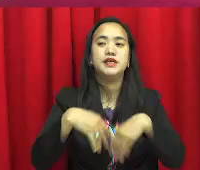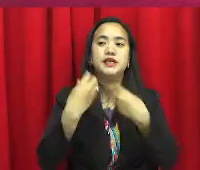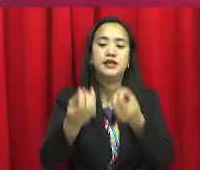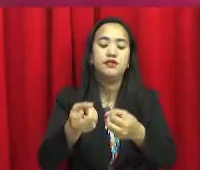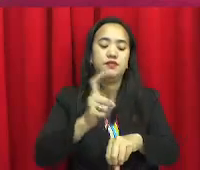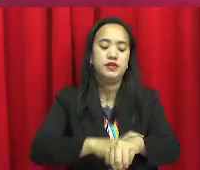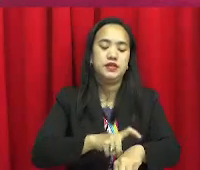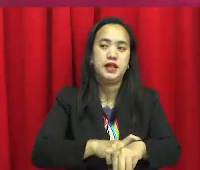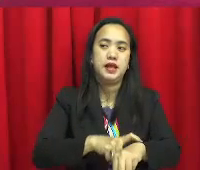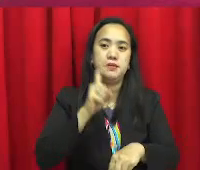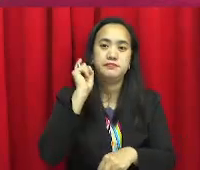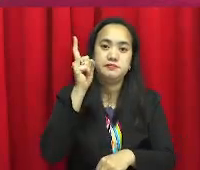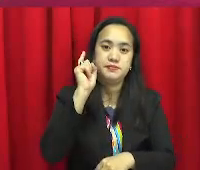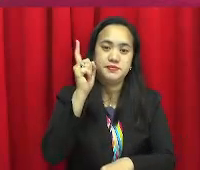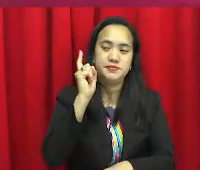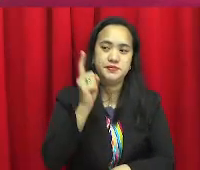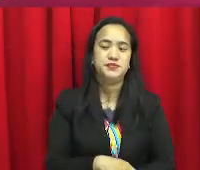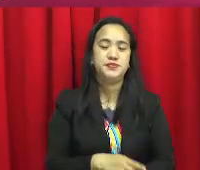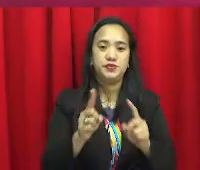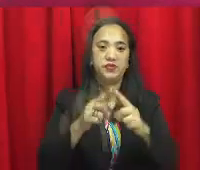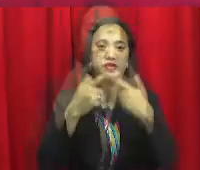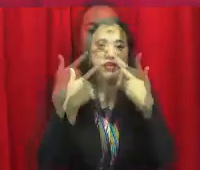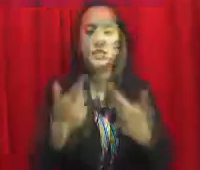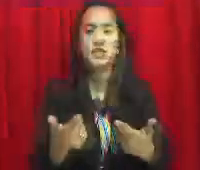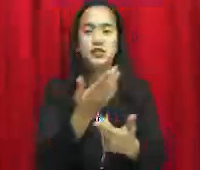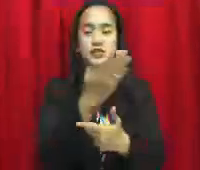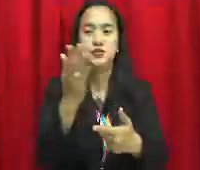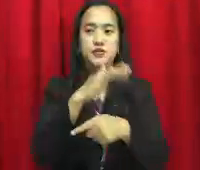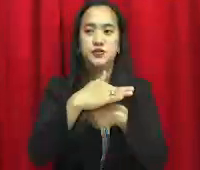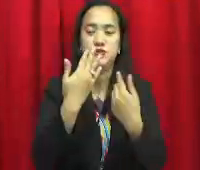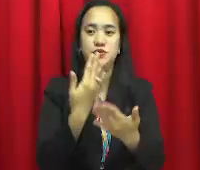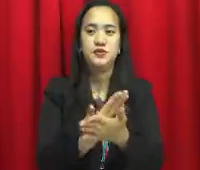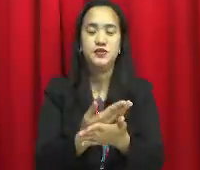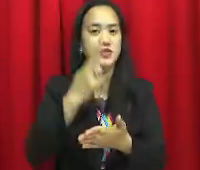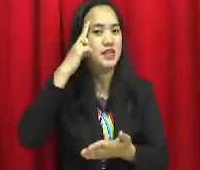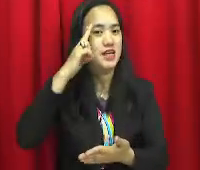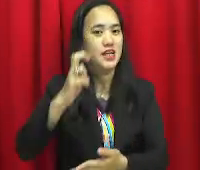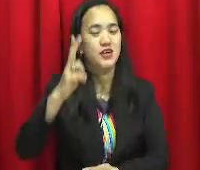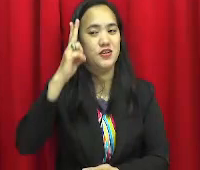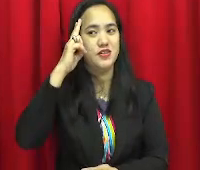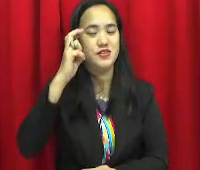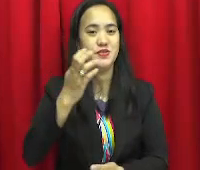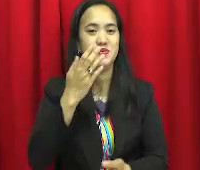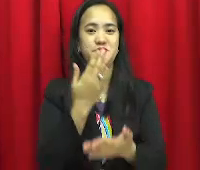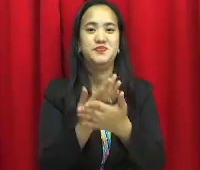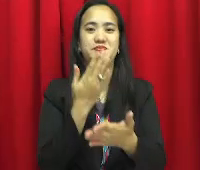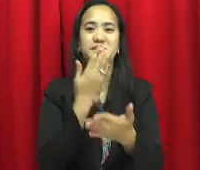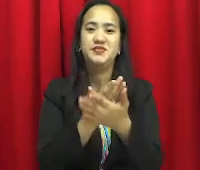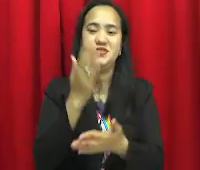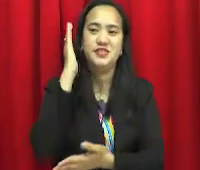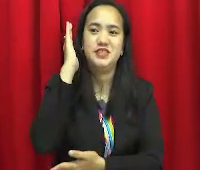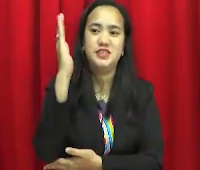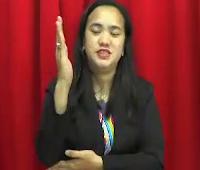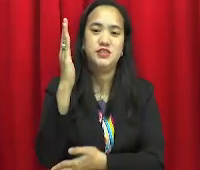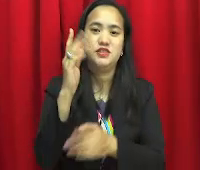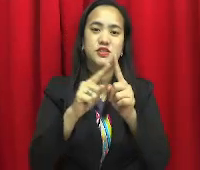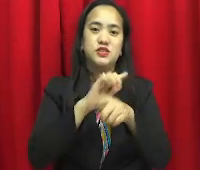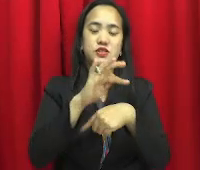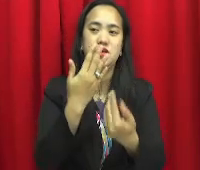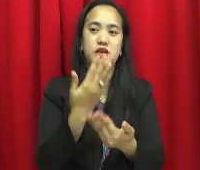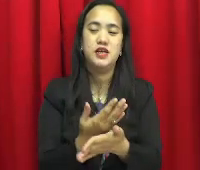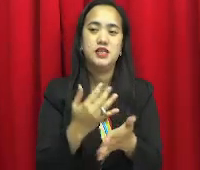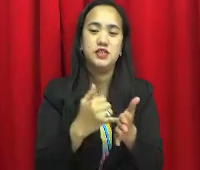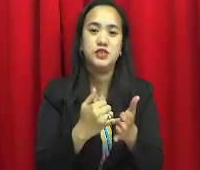aking mga kasama po rito na bumati po sa inyo. Marnelle. Hello! Mayong udto kaninyong tanan. Good afternoon and it's